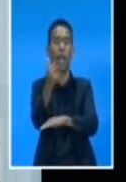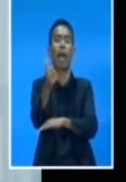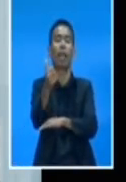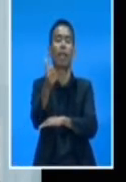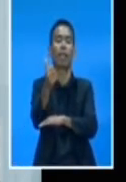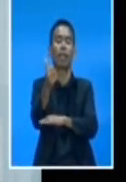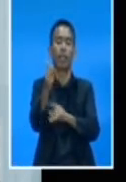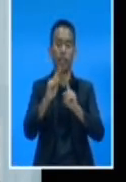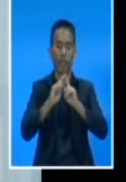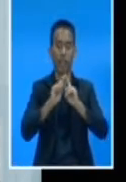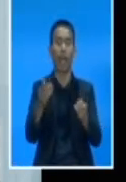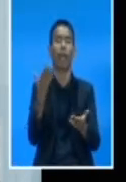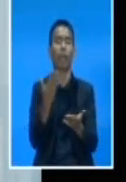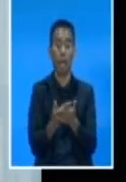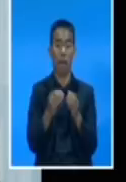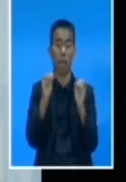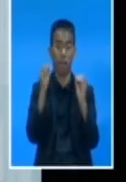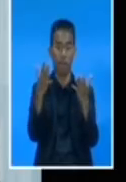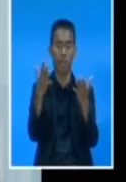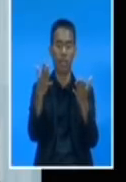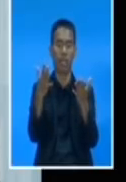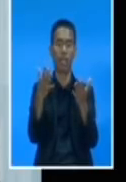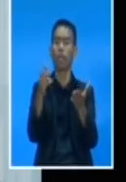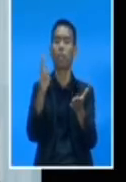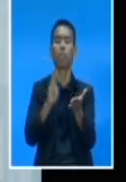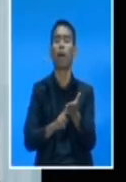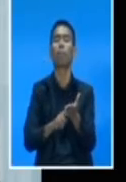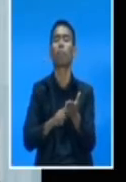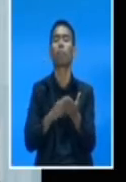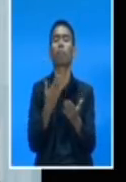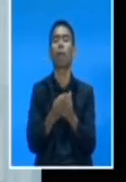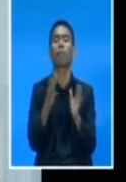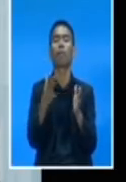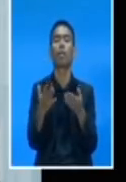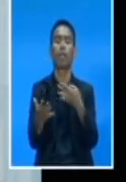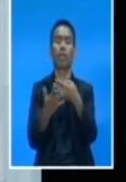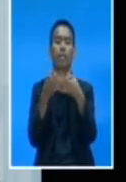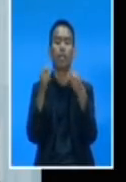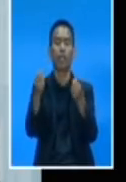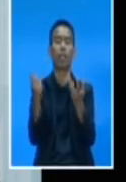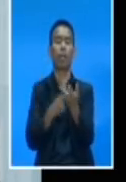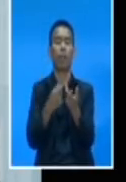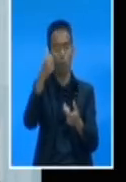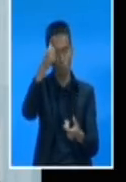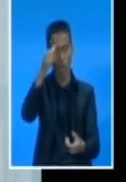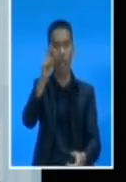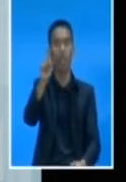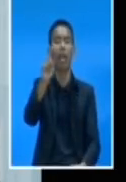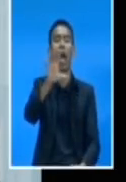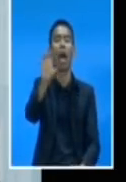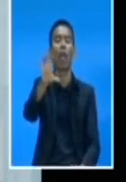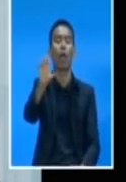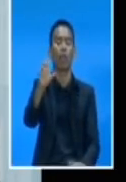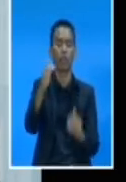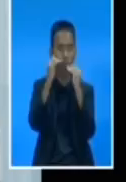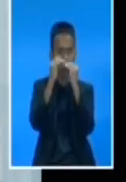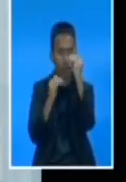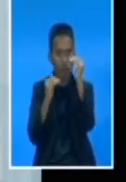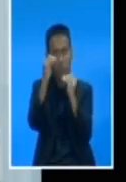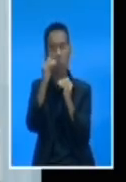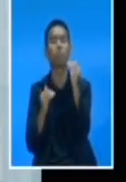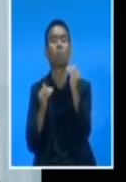ได้แต่บังเอิญเขาไม่มีตังค์เสียค่าปรับเลยเอาไปขังนับไปวันละ500นี่คือความเหลื่อมล้ำที่เป็นตัวต